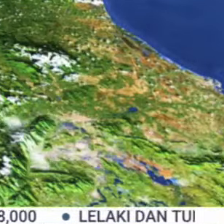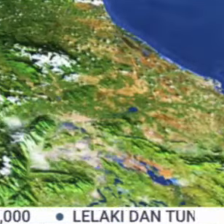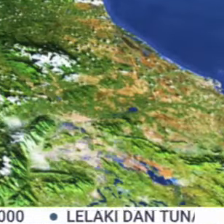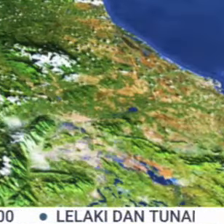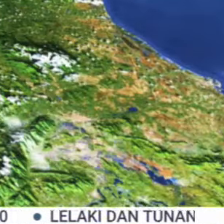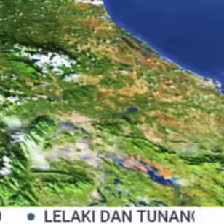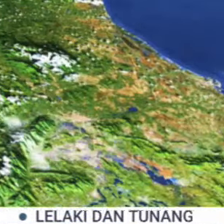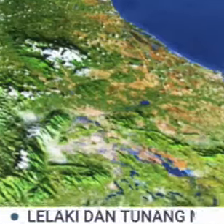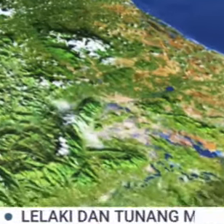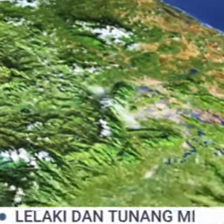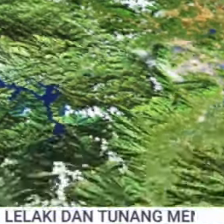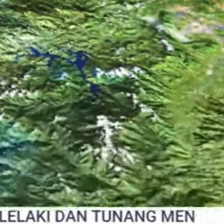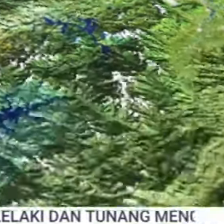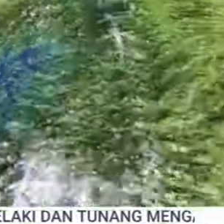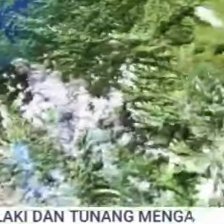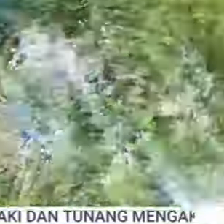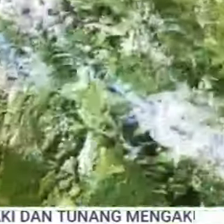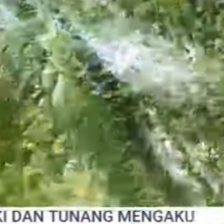teknikal